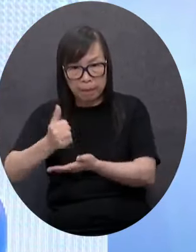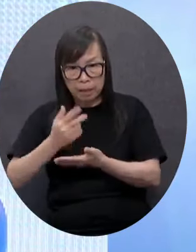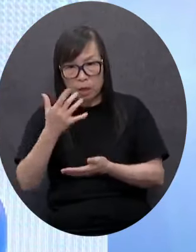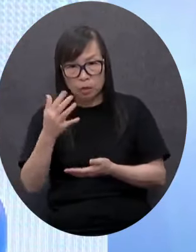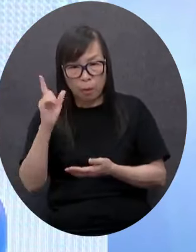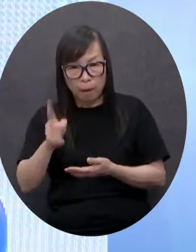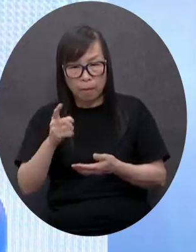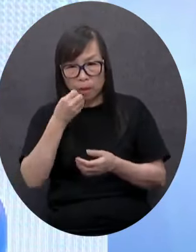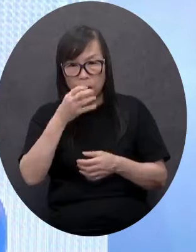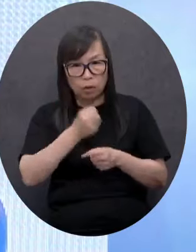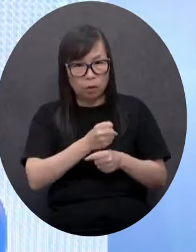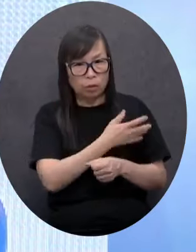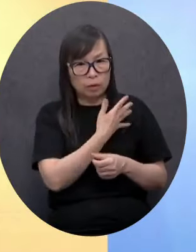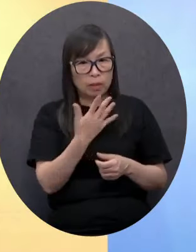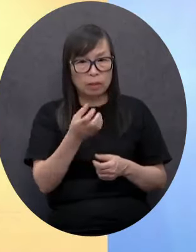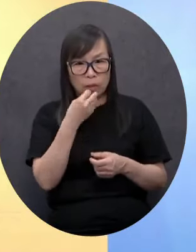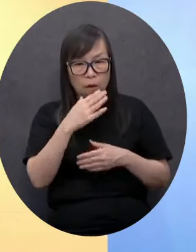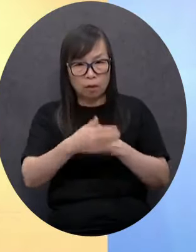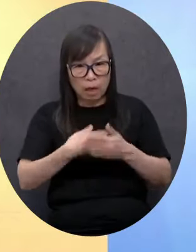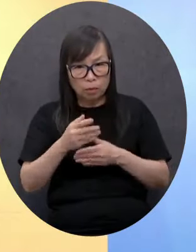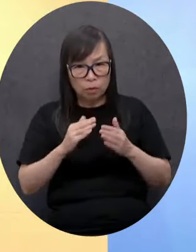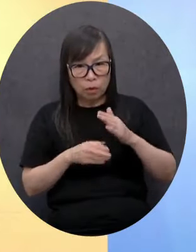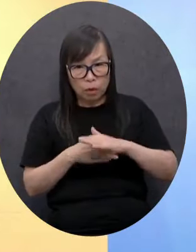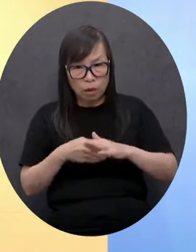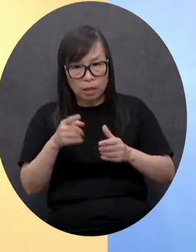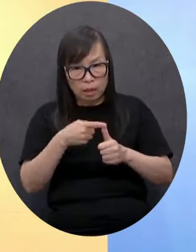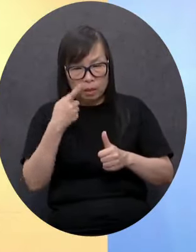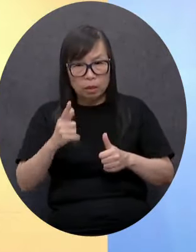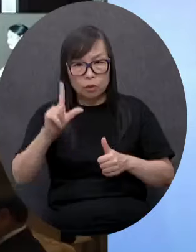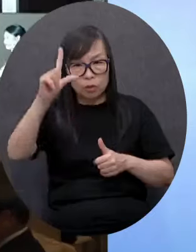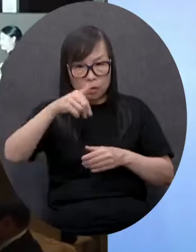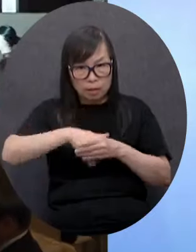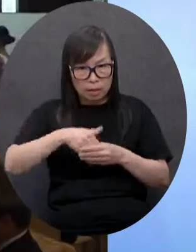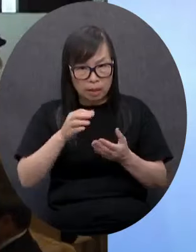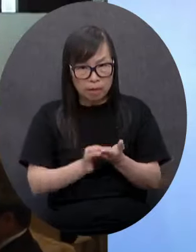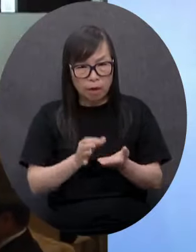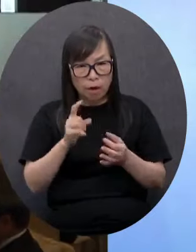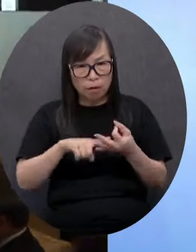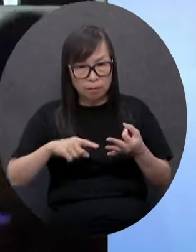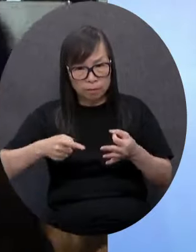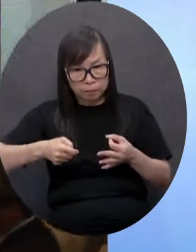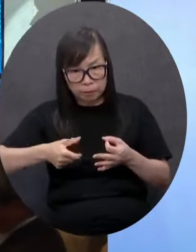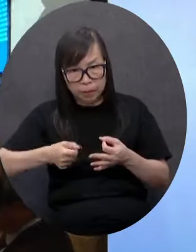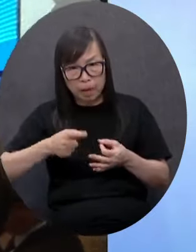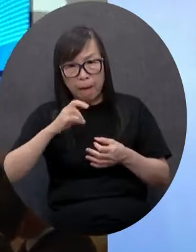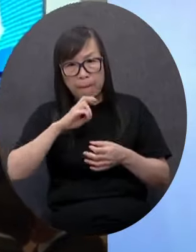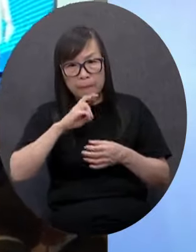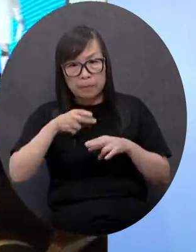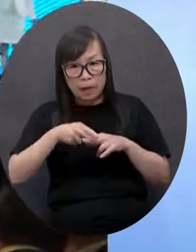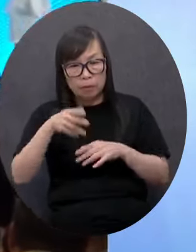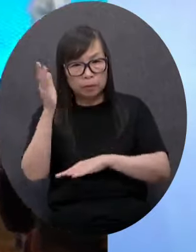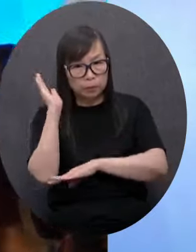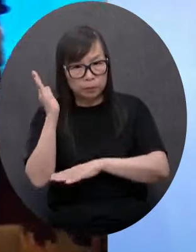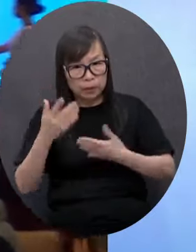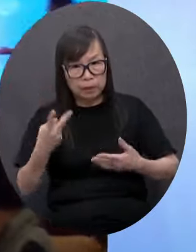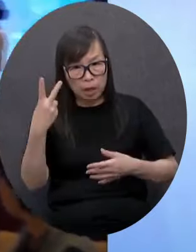香港员工，并会以港交所作为首选上市地。陈茂波在午餐会致辞时就说，今